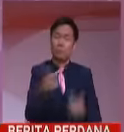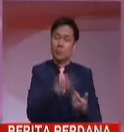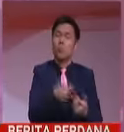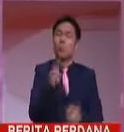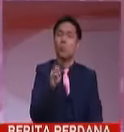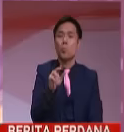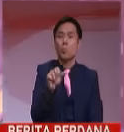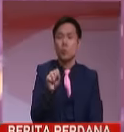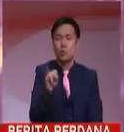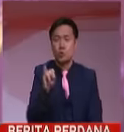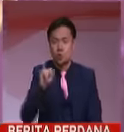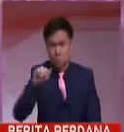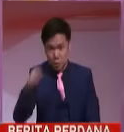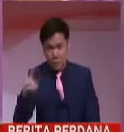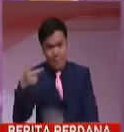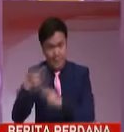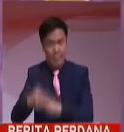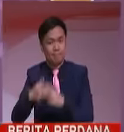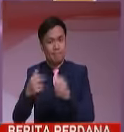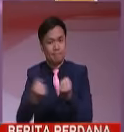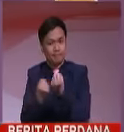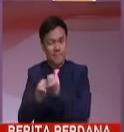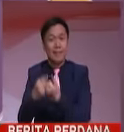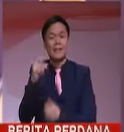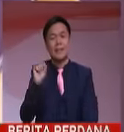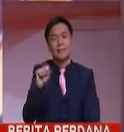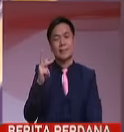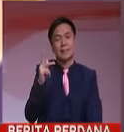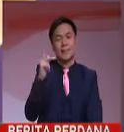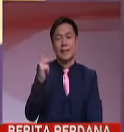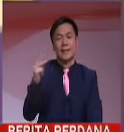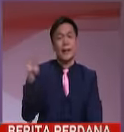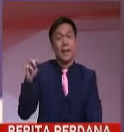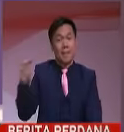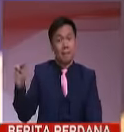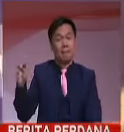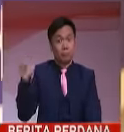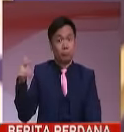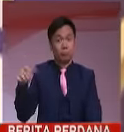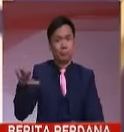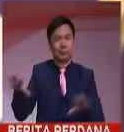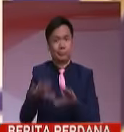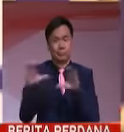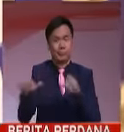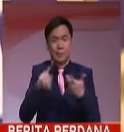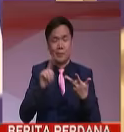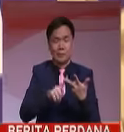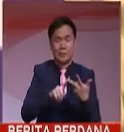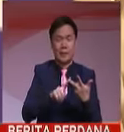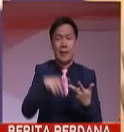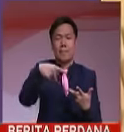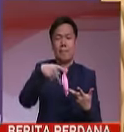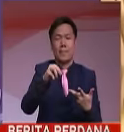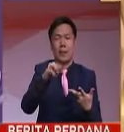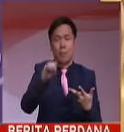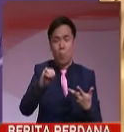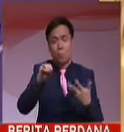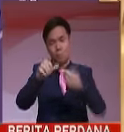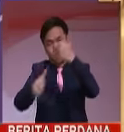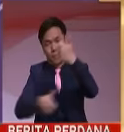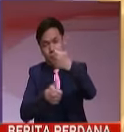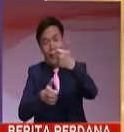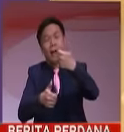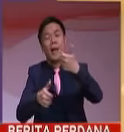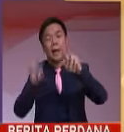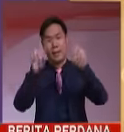nasyeed dengan kerjasama Kementerian komunikasi dan multimedia ke MM serta jabatan Perdana Menteri Hollywood agama